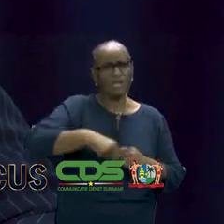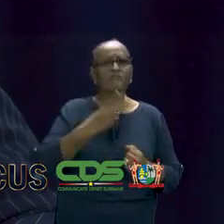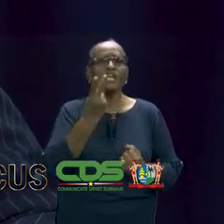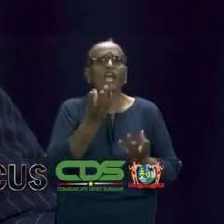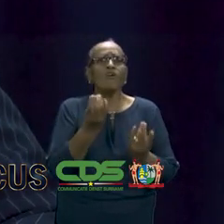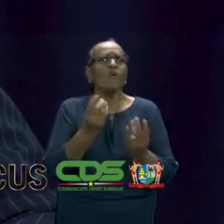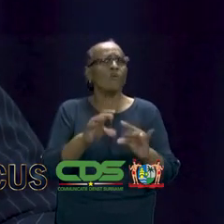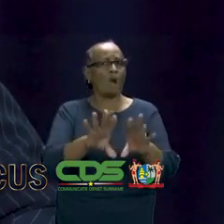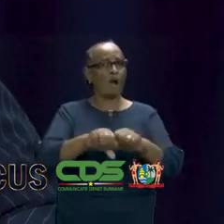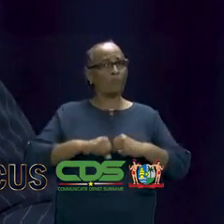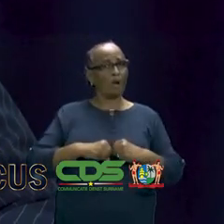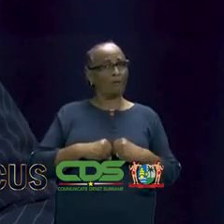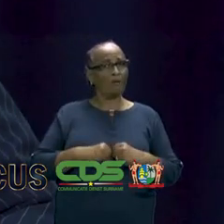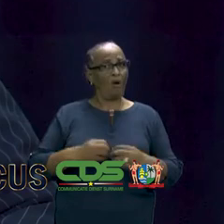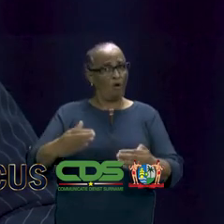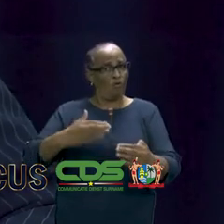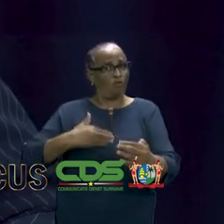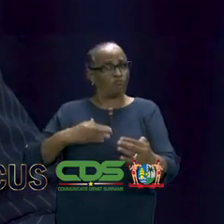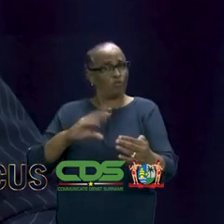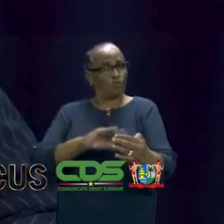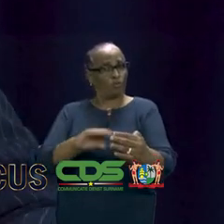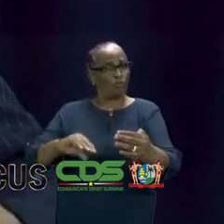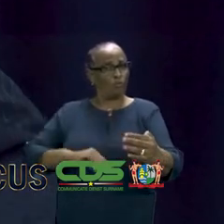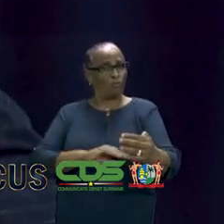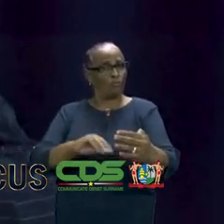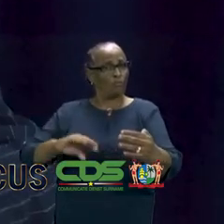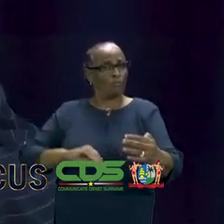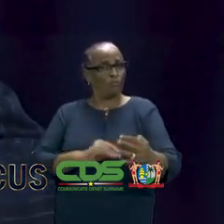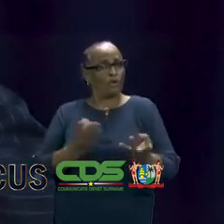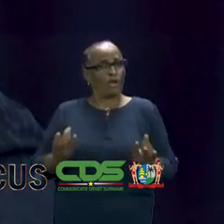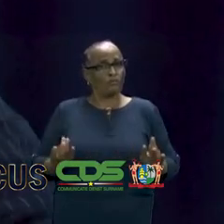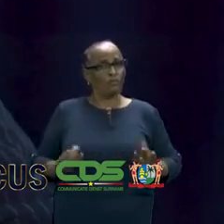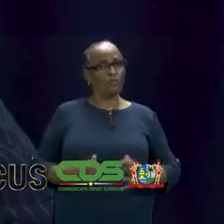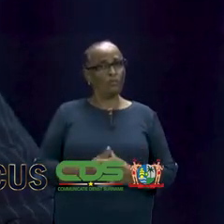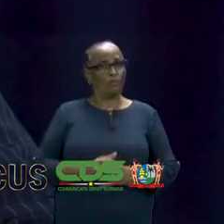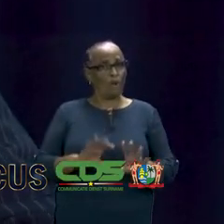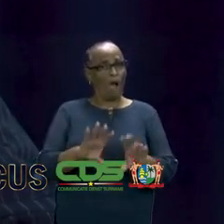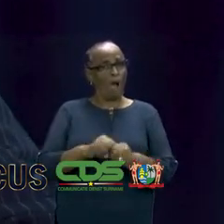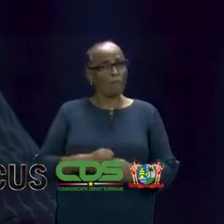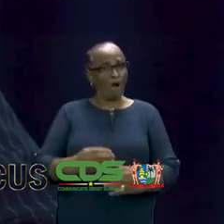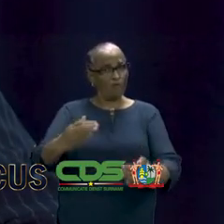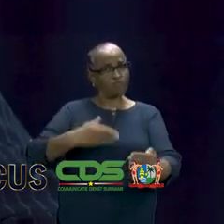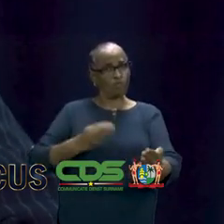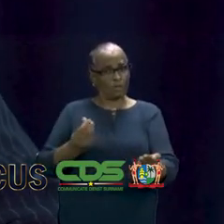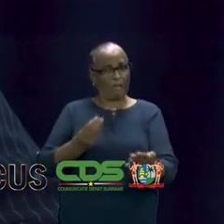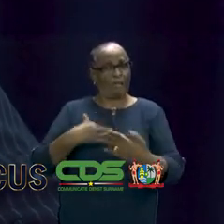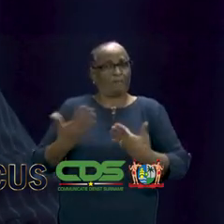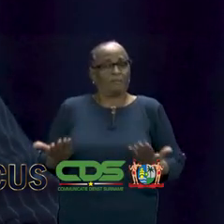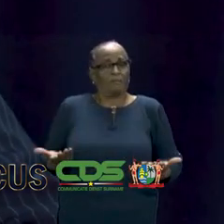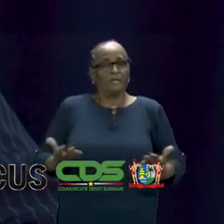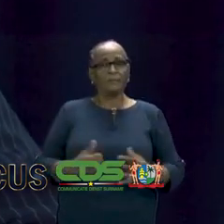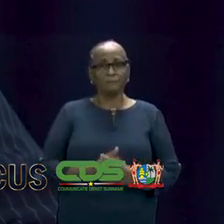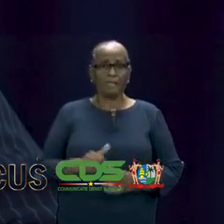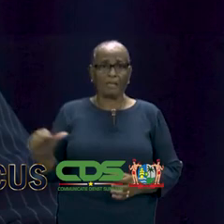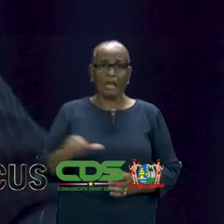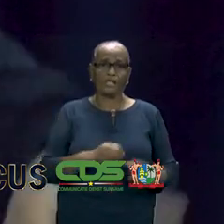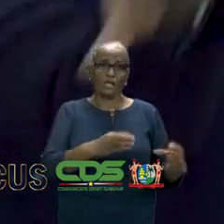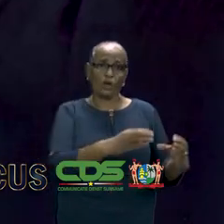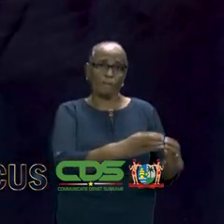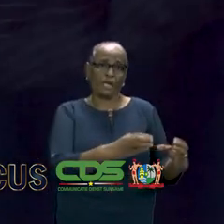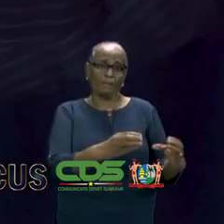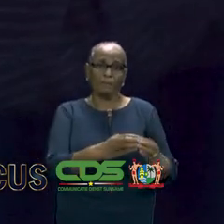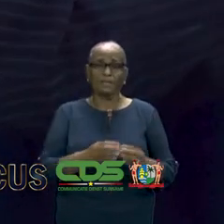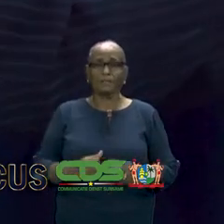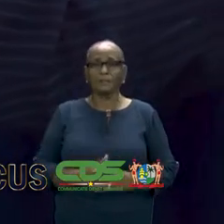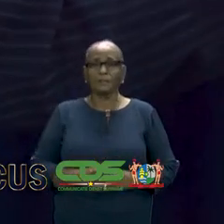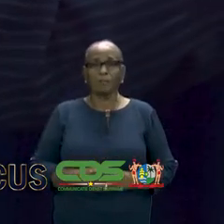maar. Dus er moeten meerdere appraisals komen. Dan kan je zaken gaan doen met oliegiganten en of andere partners. En dat geldt